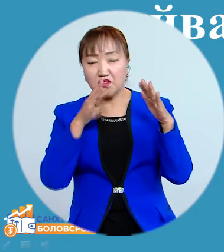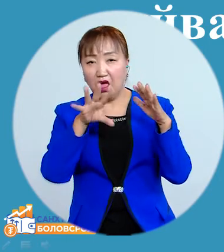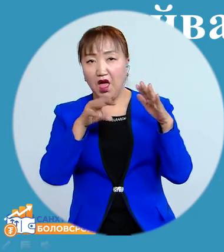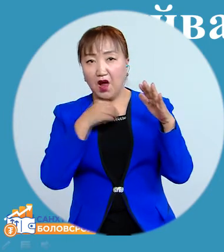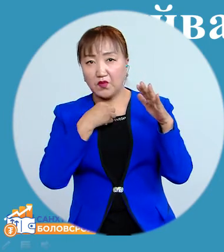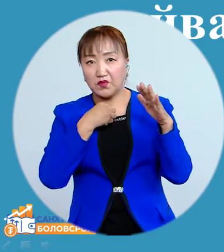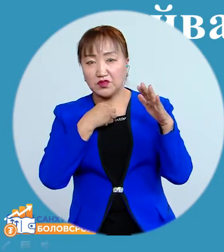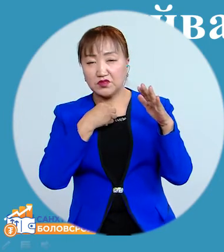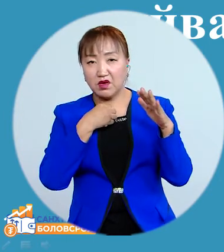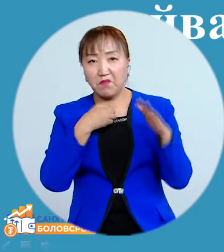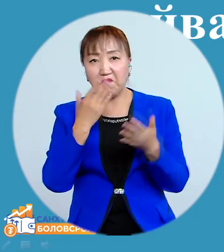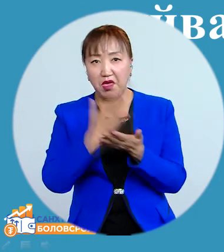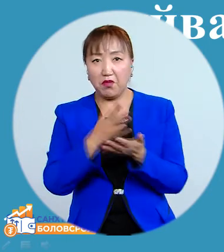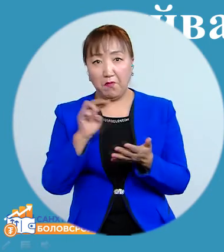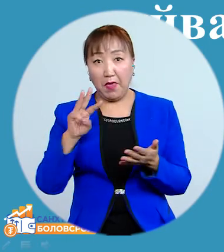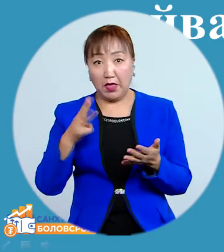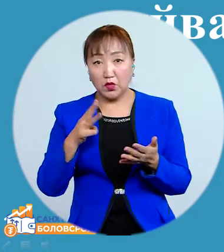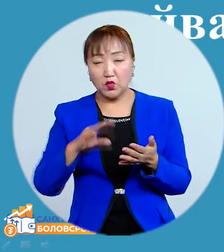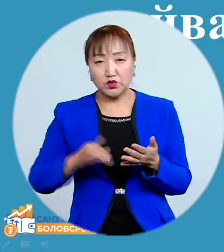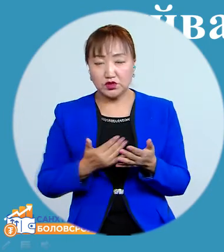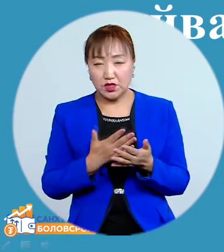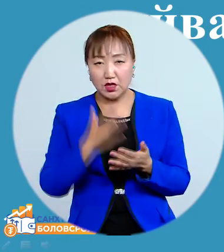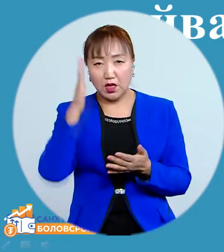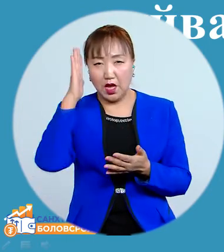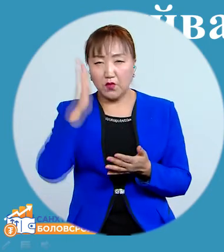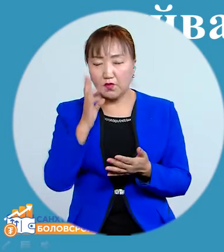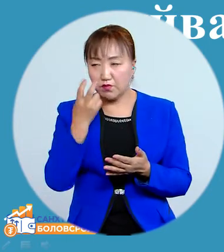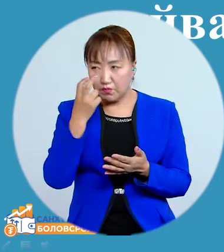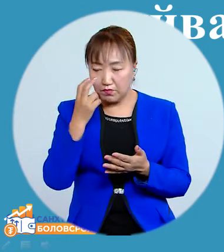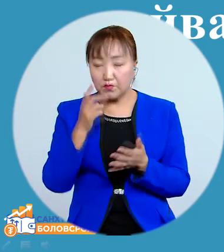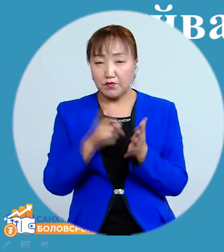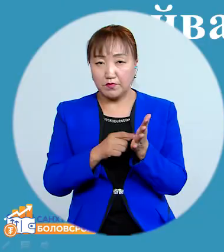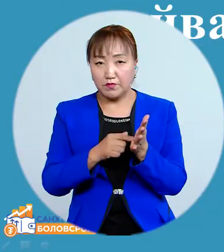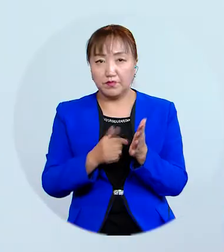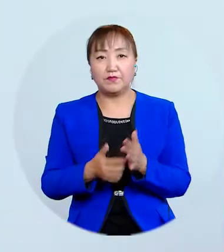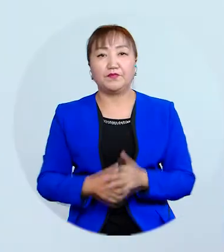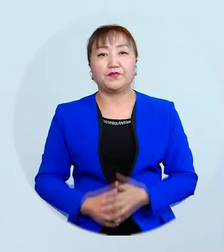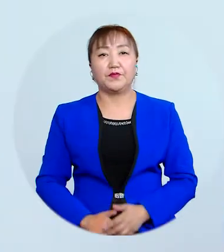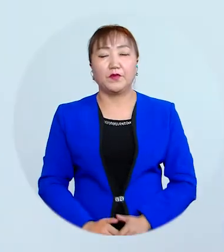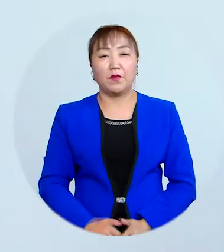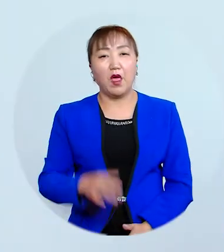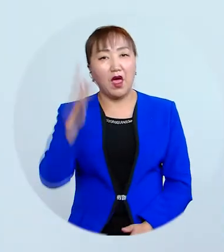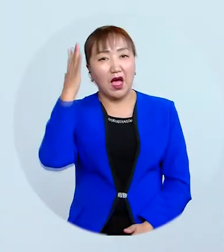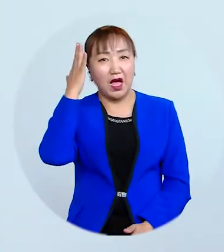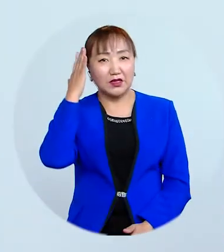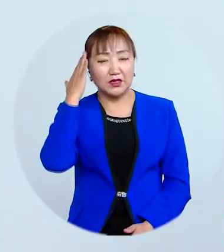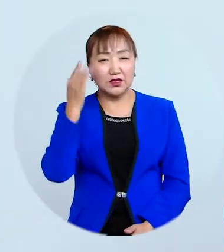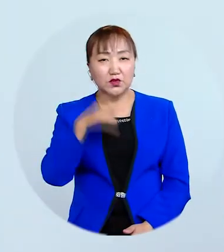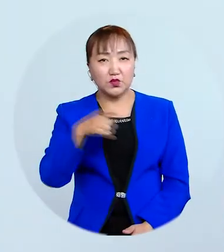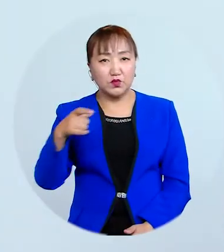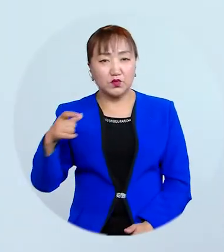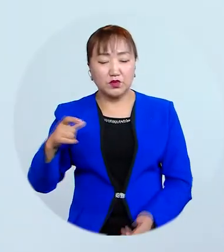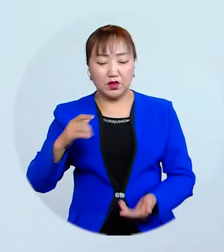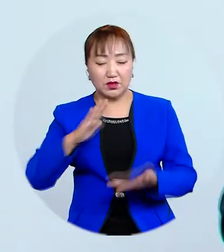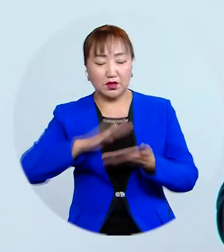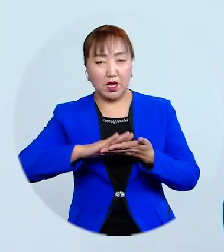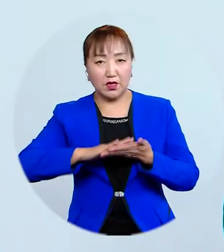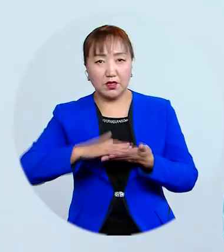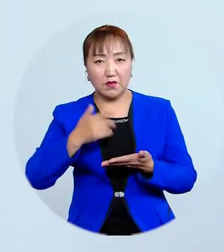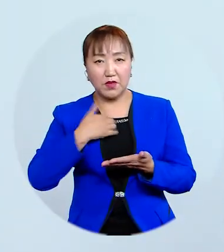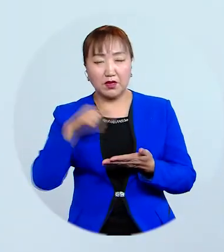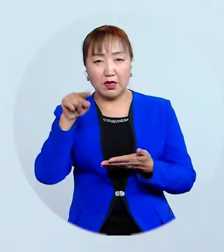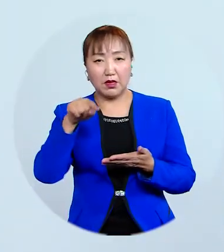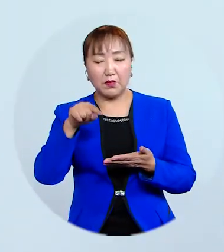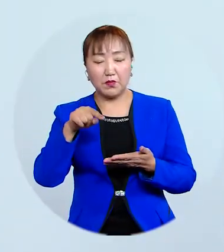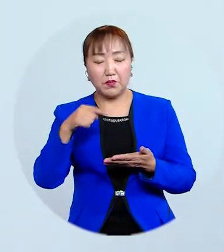Тэгэхээр тэрэн дээр бас эцэг эхчүүд хяналтыг бас тавьж аваа гэж хэлмээр байна. За мөн гадаадас ингээ хүмүүстэй одоо танилцаад за би